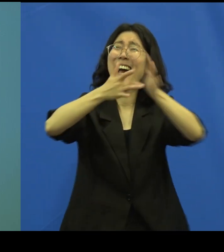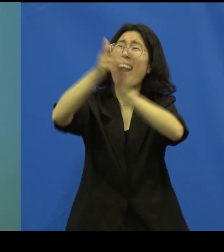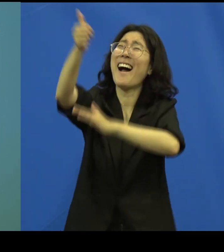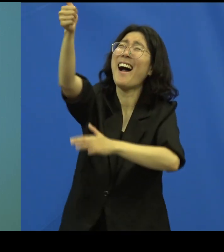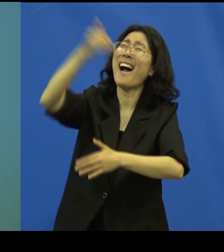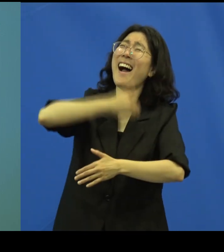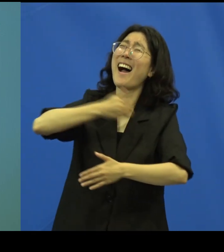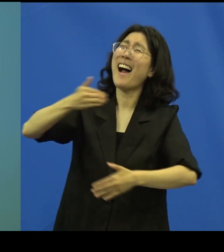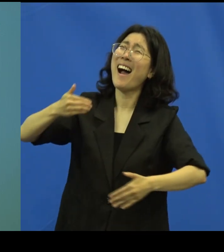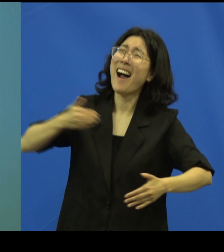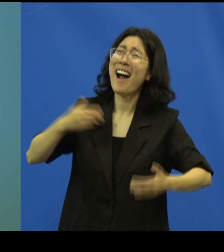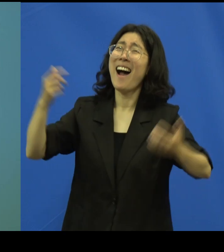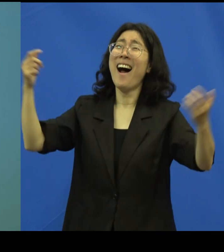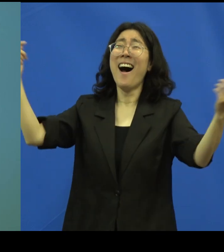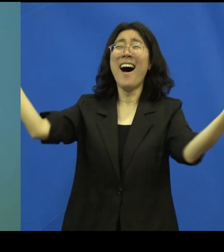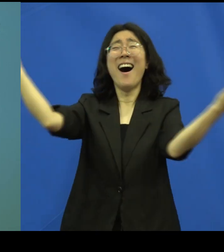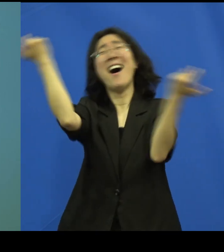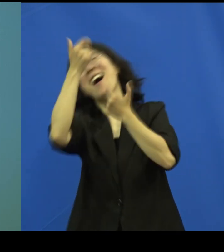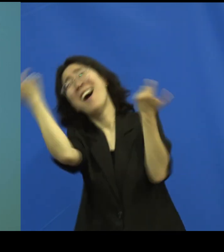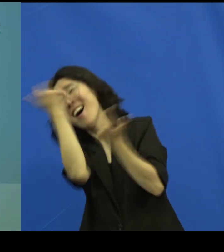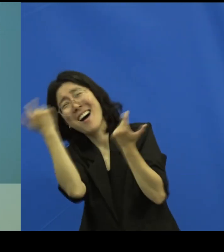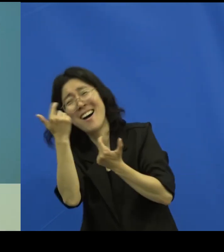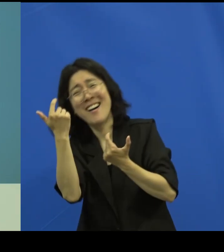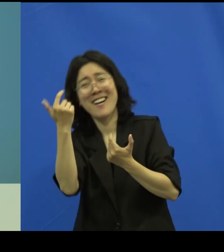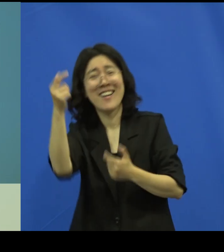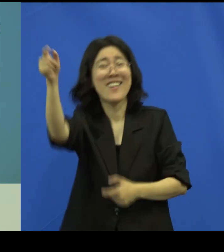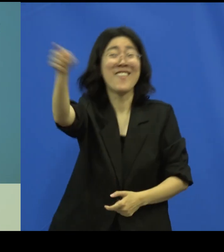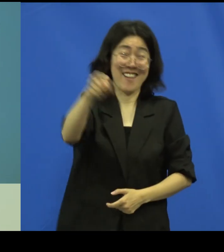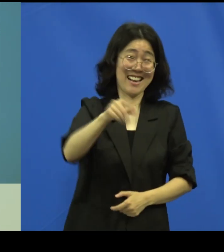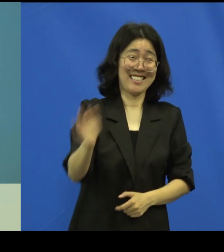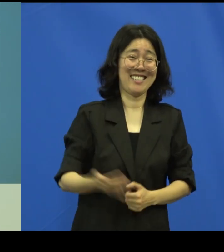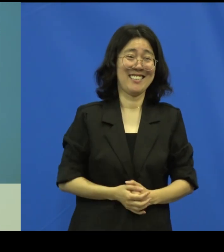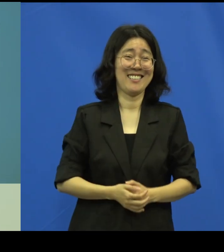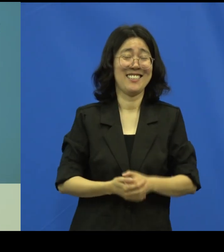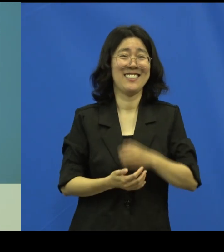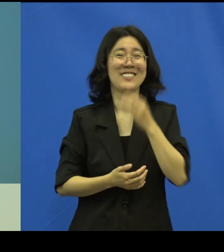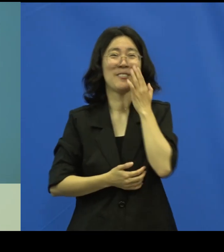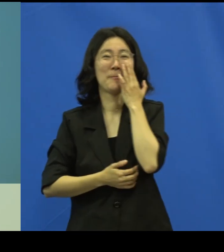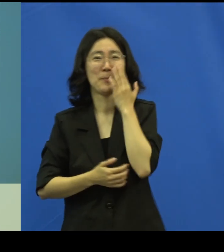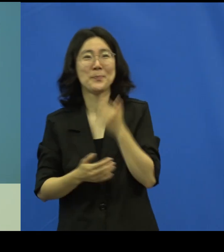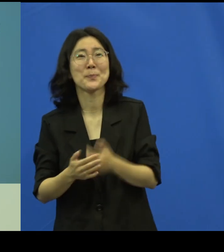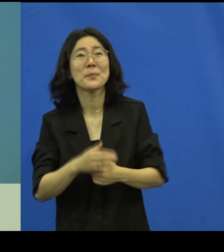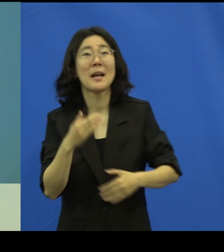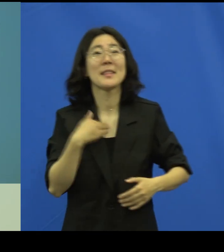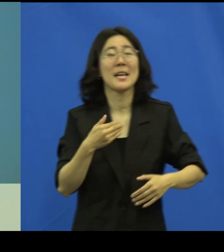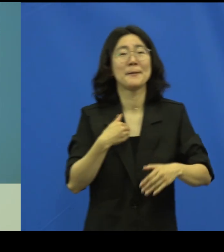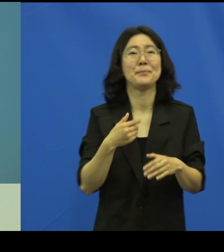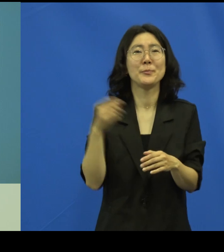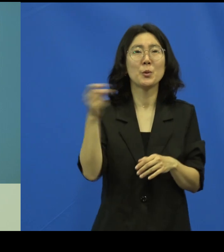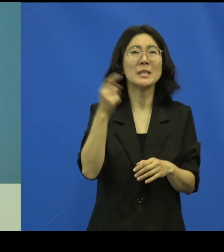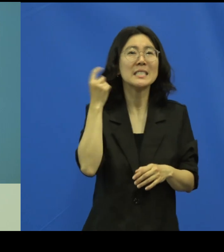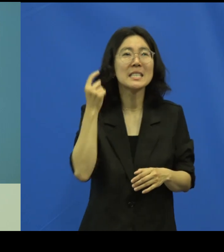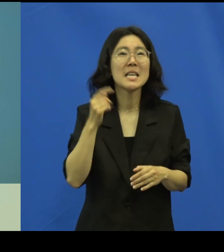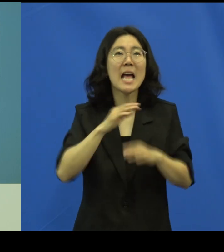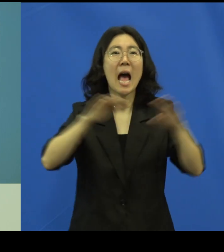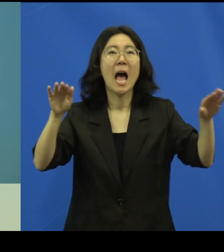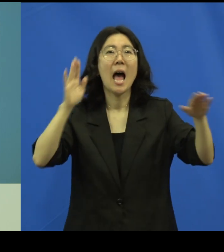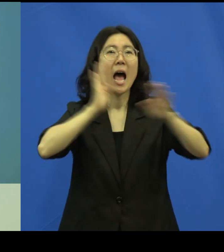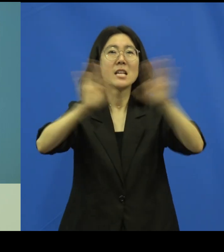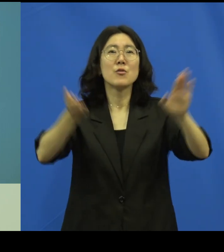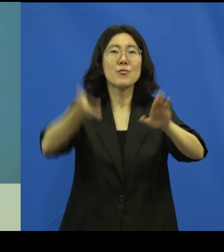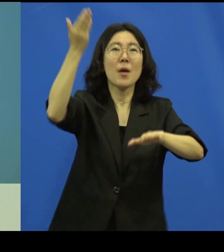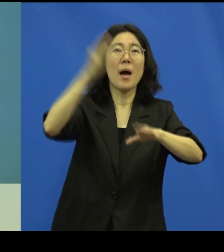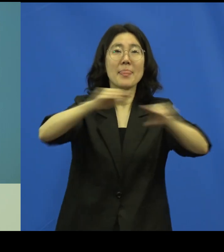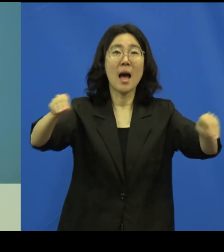자, 3번째 노래는 13절, 14절엔 또 내가 또 노래니 하늘 위에와 땅 위에와 땅 아래와 바다 위에와 또